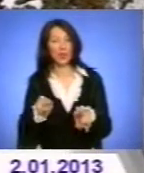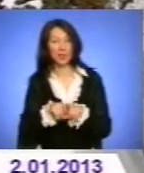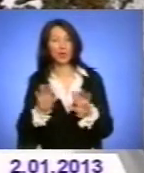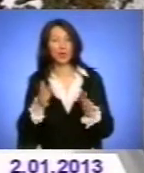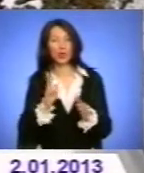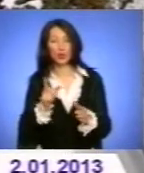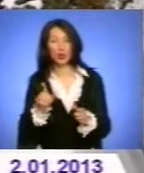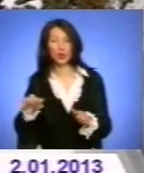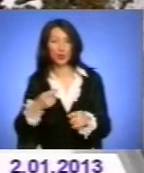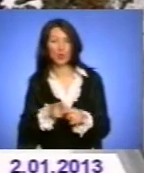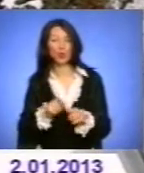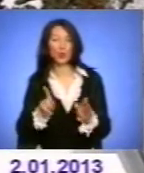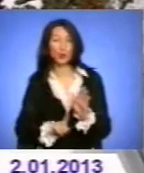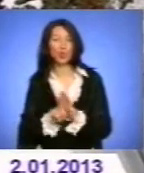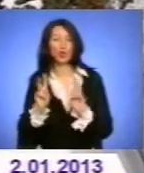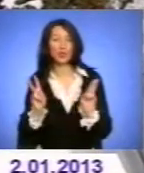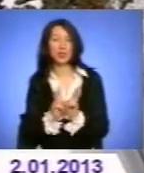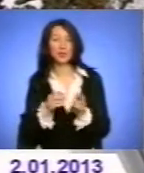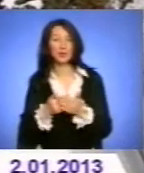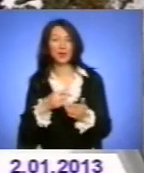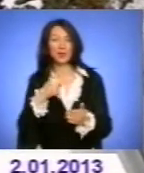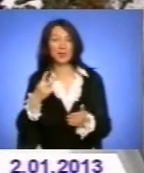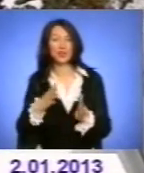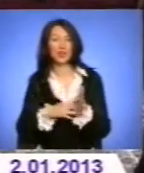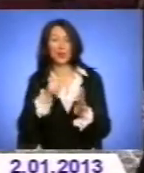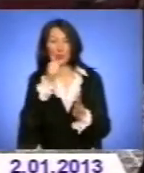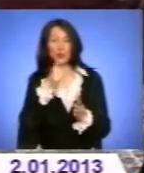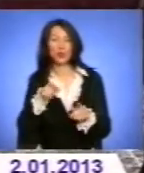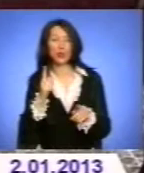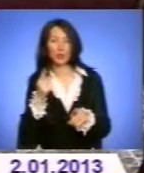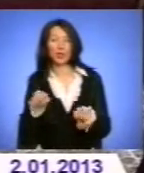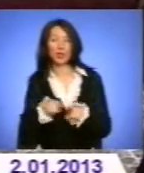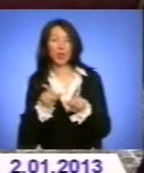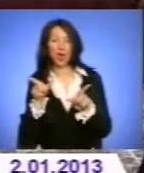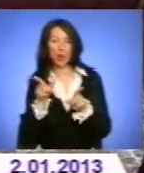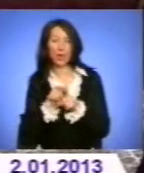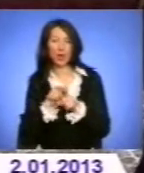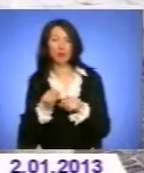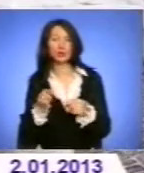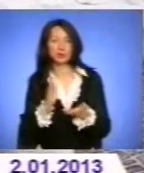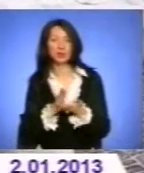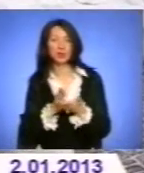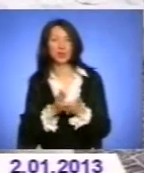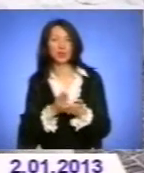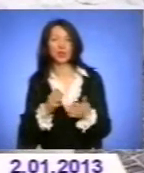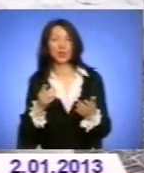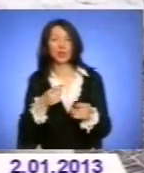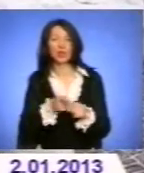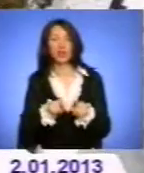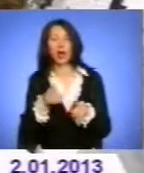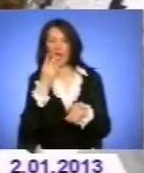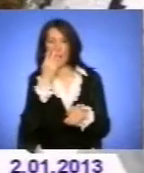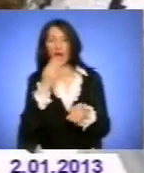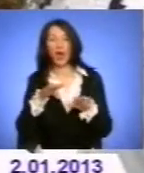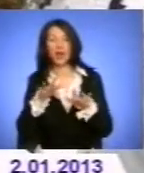цього починають зустрічатися. Принаймні, в 2009 році одна така пара склалась. Така акція, розповідає Максим, у Тернополі вже стала традицією.